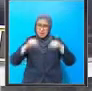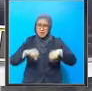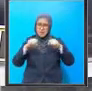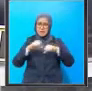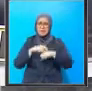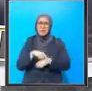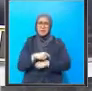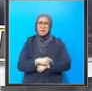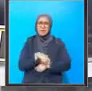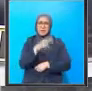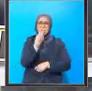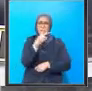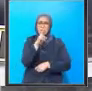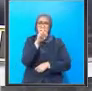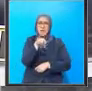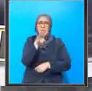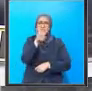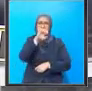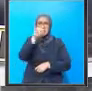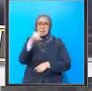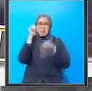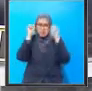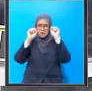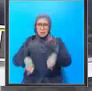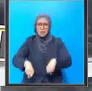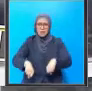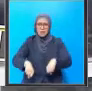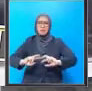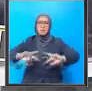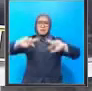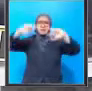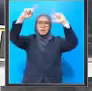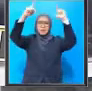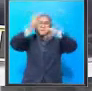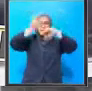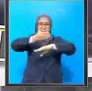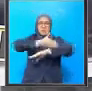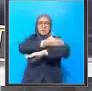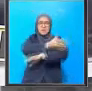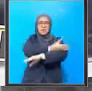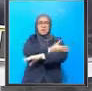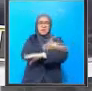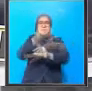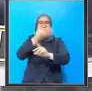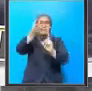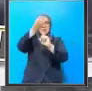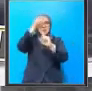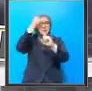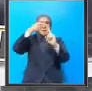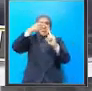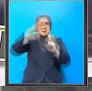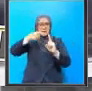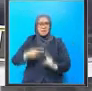boleh mengancakkan pencapaian yang disasarkan? Mohon penjelasan dari Menteri.